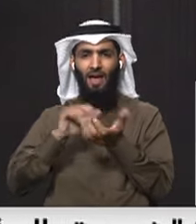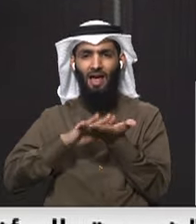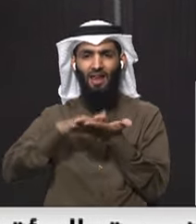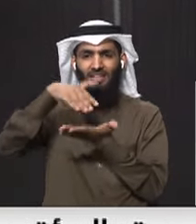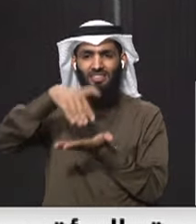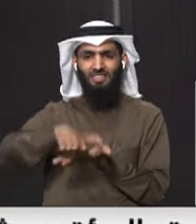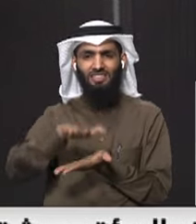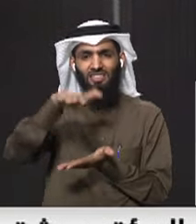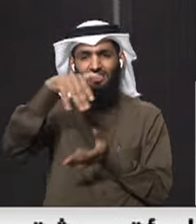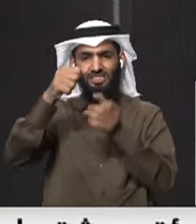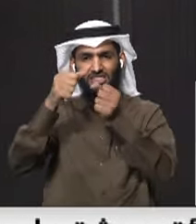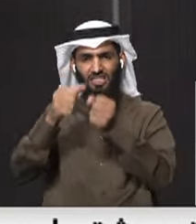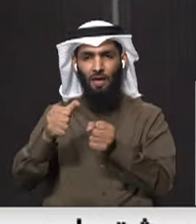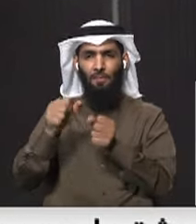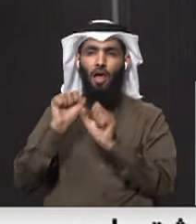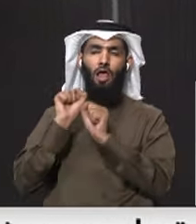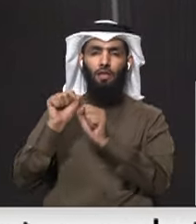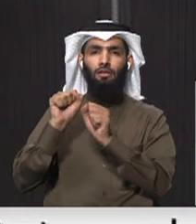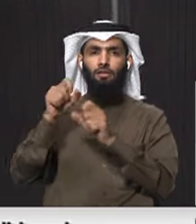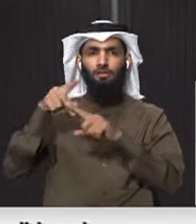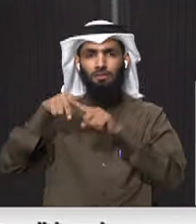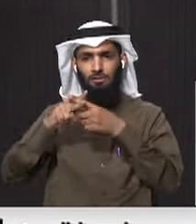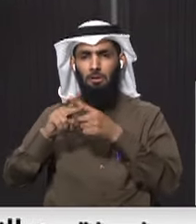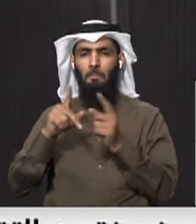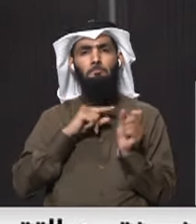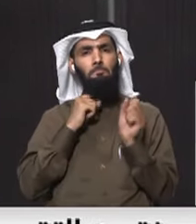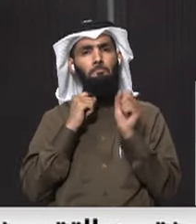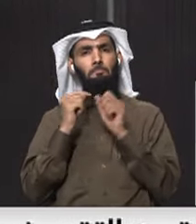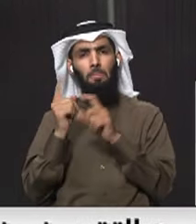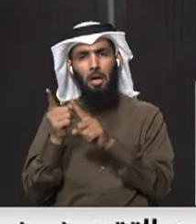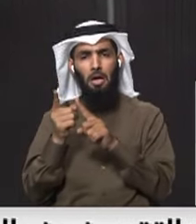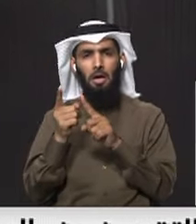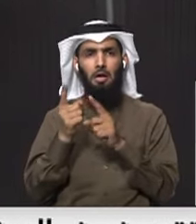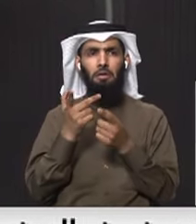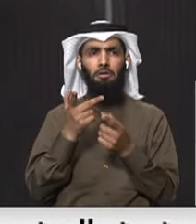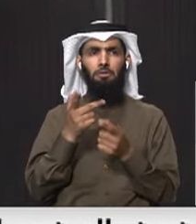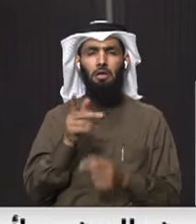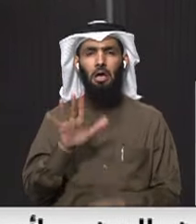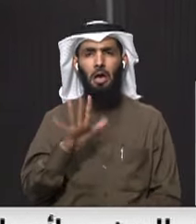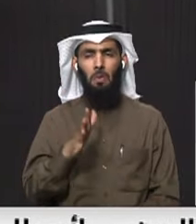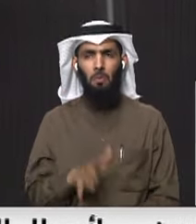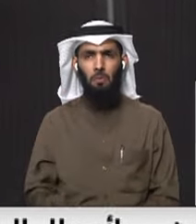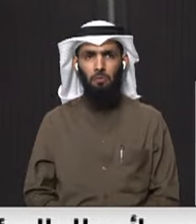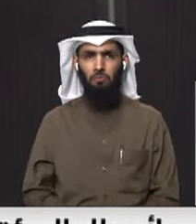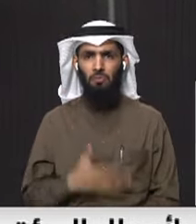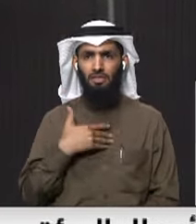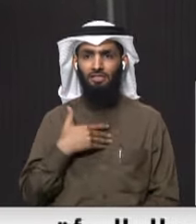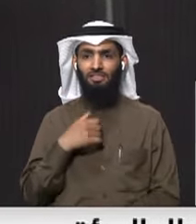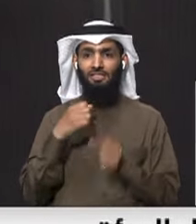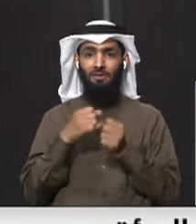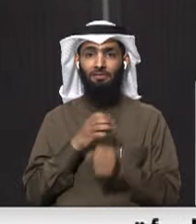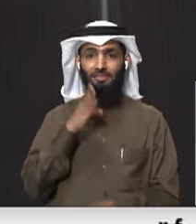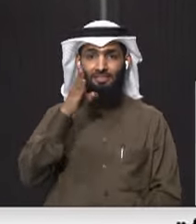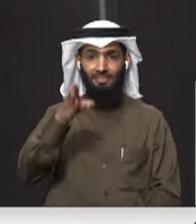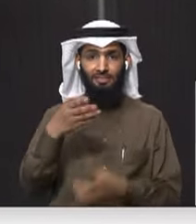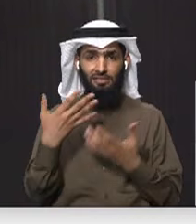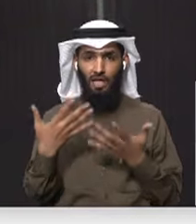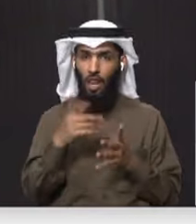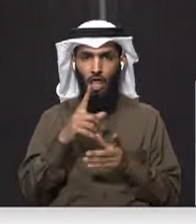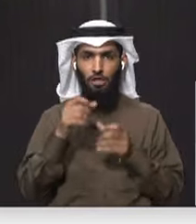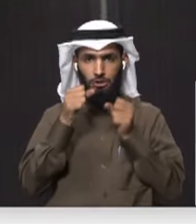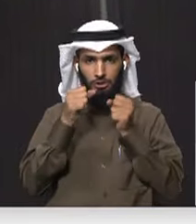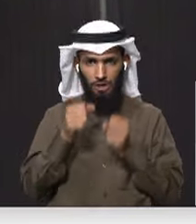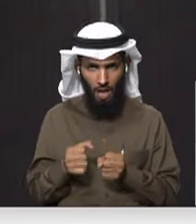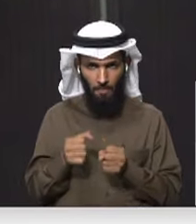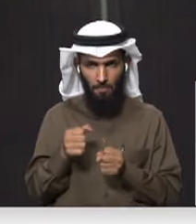تدخل في المناطق البريه والاماكن التي لا يمكن الوصول لها عن طريق